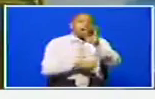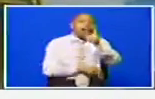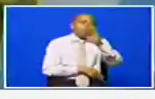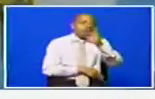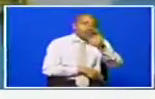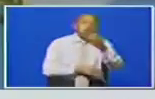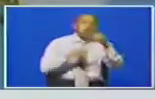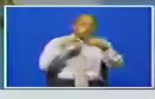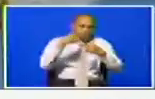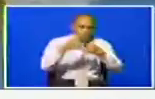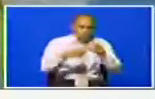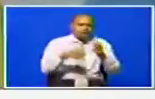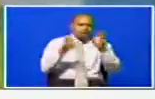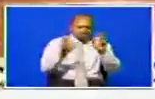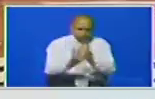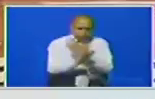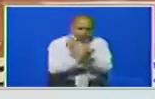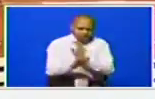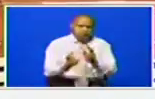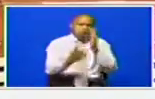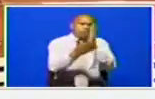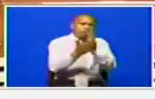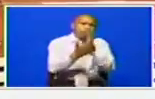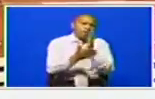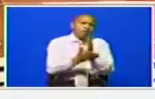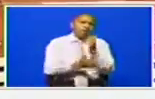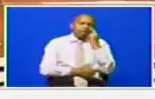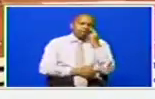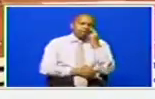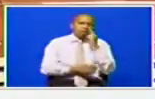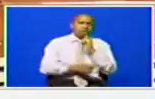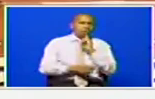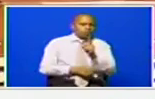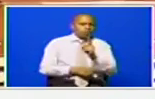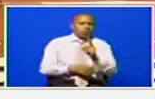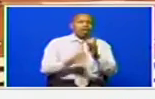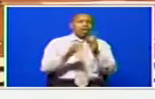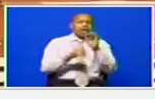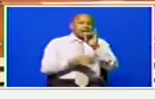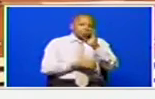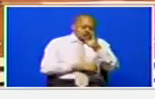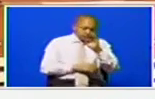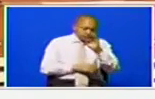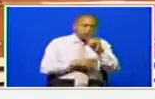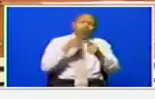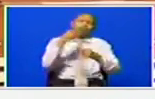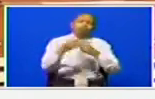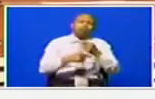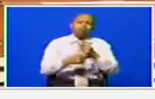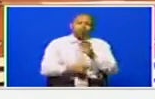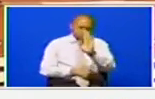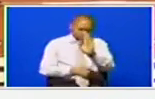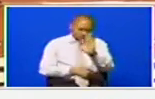IEBC, shughuli ile ya kukagua, kuhakiki na vile vile kuwekwa katika ule mtandao ikiendelea. Joy, kabla kwenda